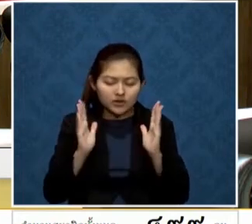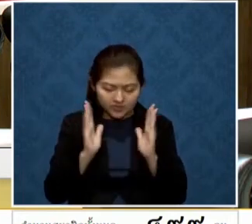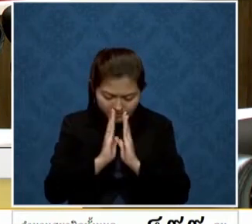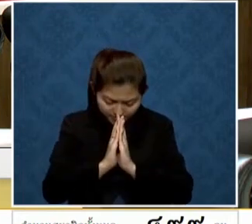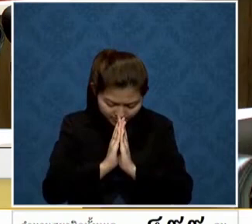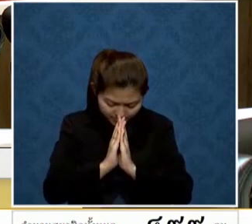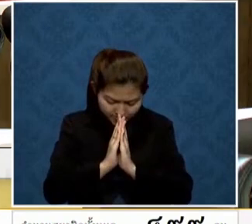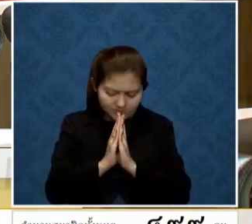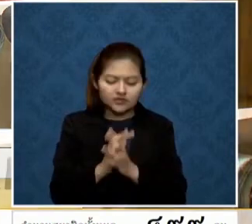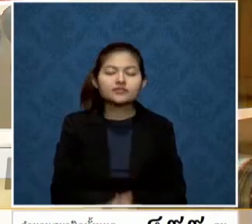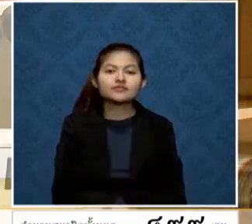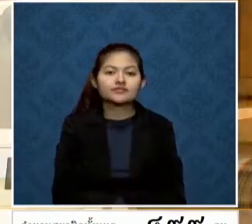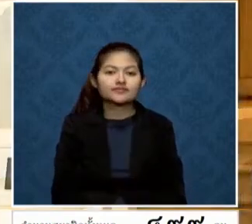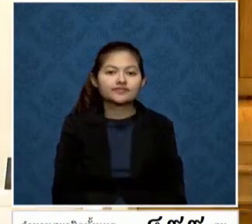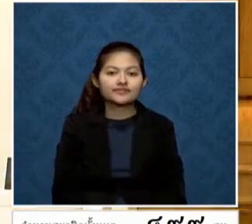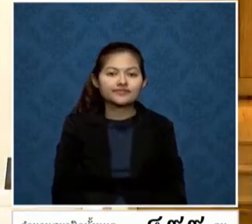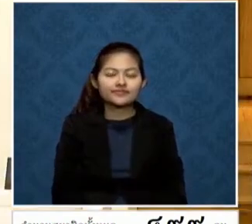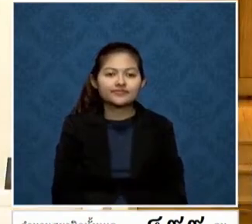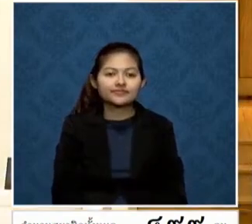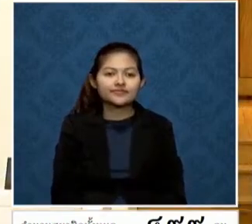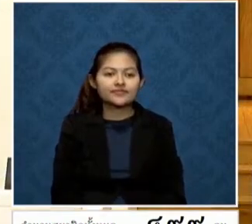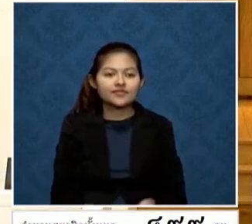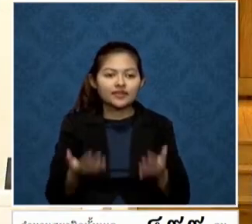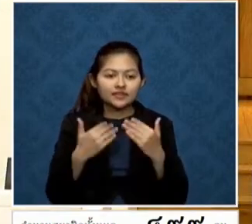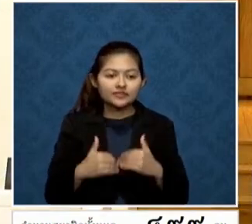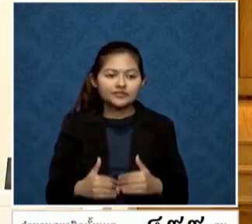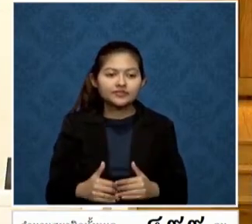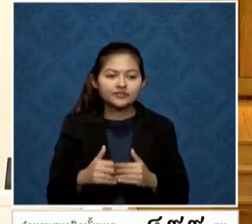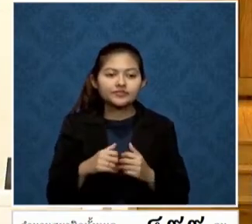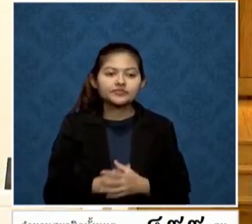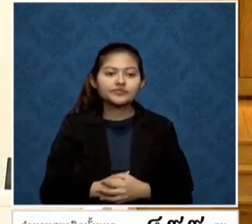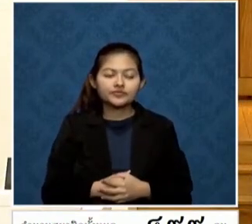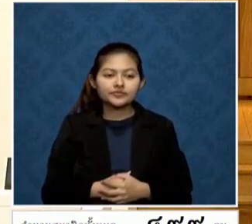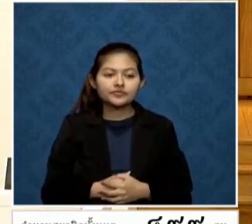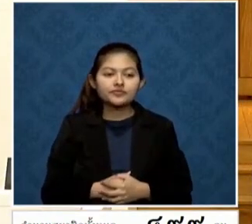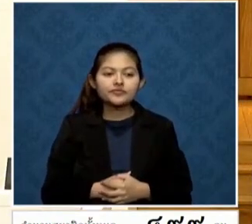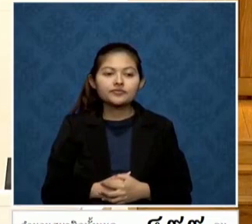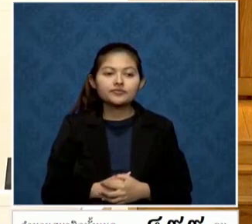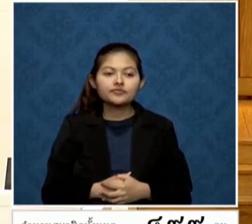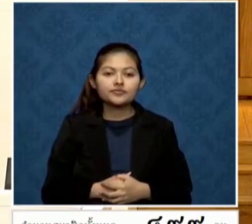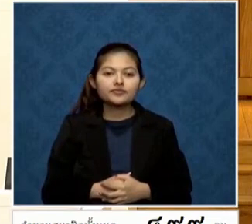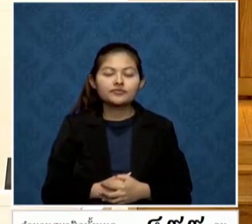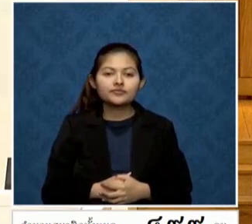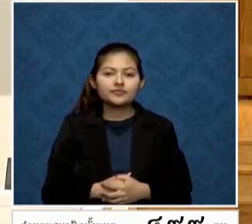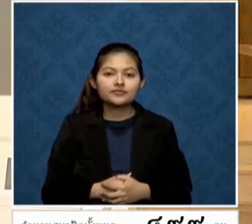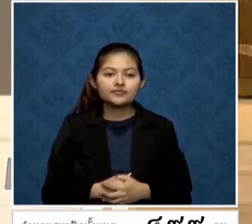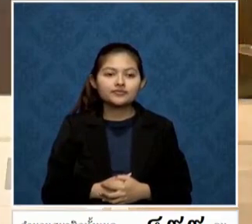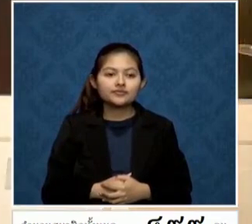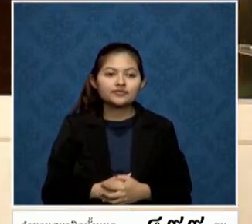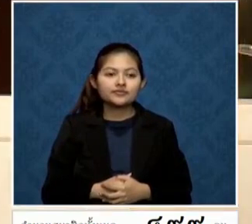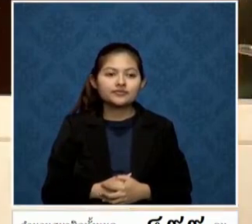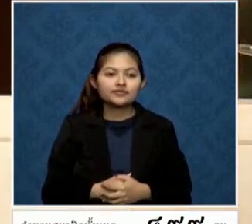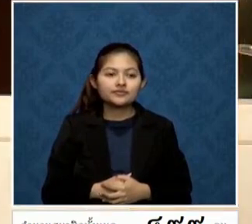คุณครับครับต่อไปขอเชิญคุณโฉลมพงษแสงดีครับ